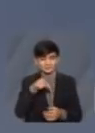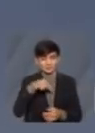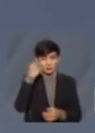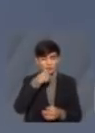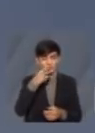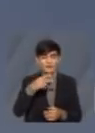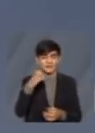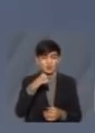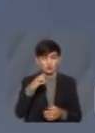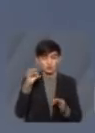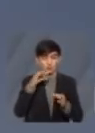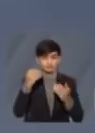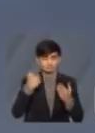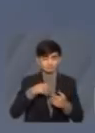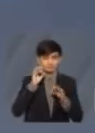сиғызып,